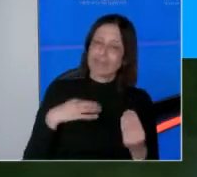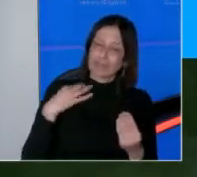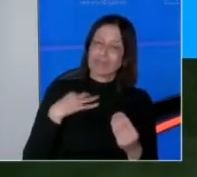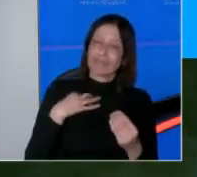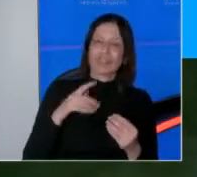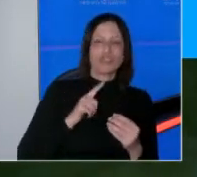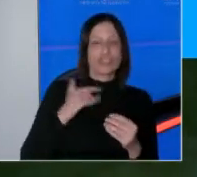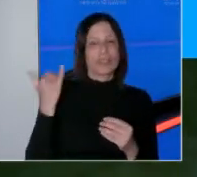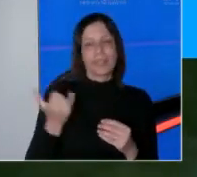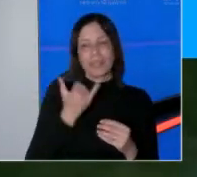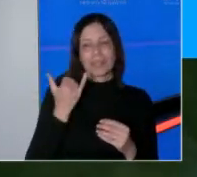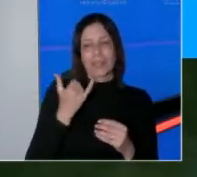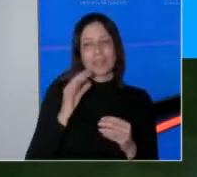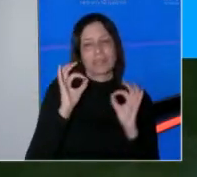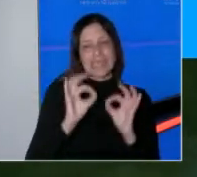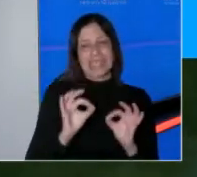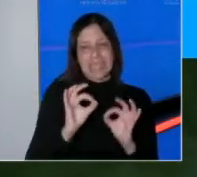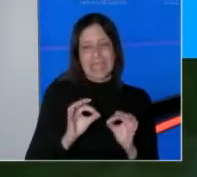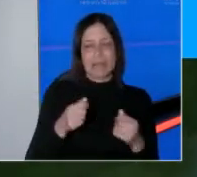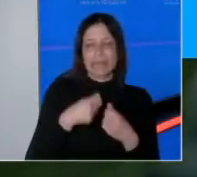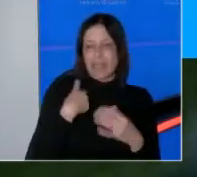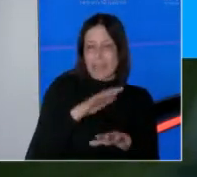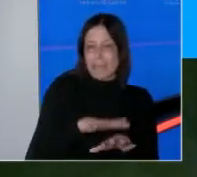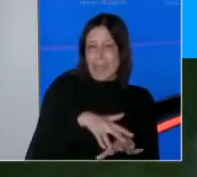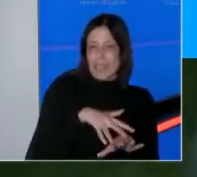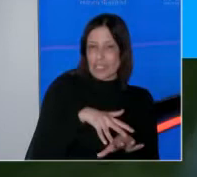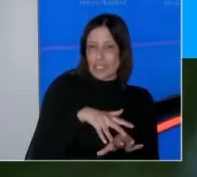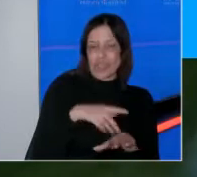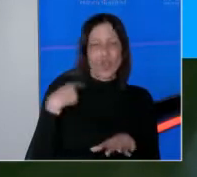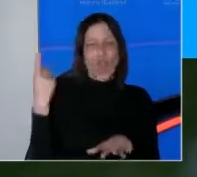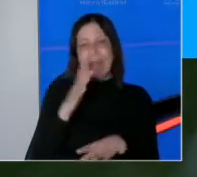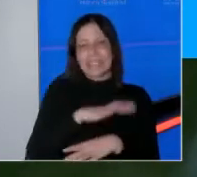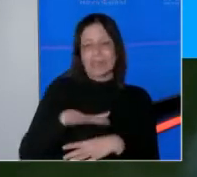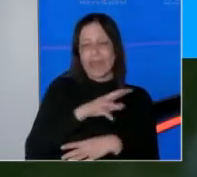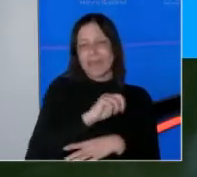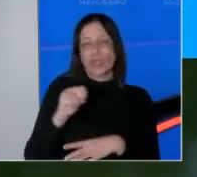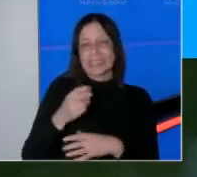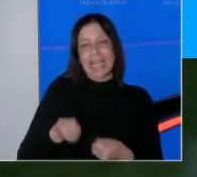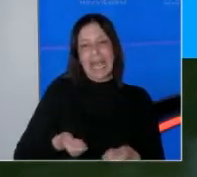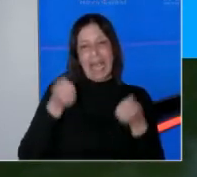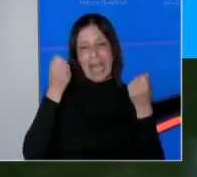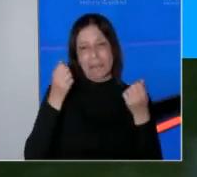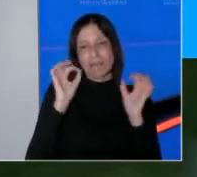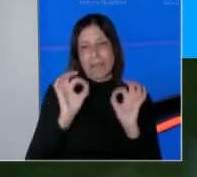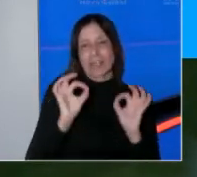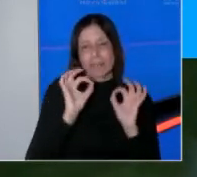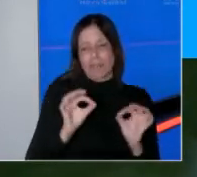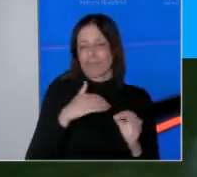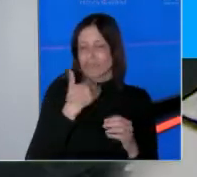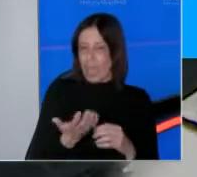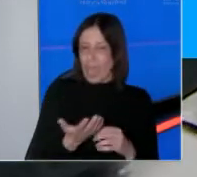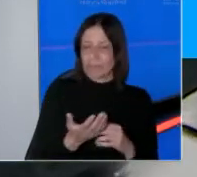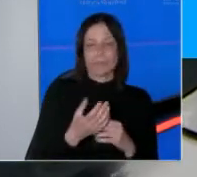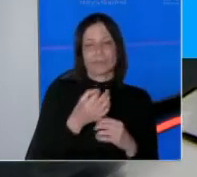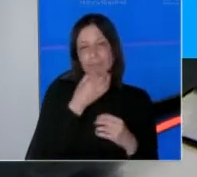באופן אישי כמו תמיד בסדר, מבחינת מה שאני מרגיש כלפי כל הסביבה בנושא של החינוך, ממש ממש רע. אוקיי,